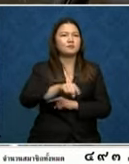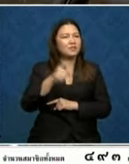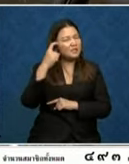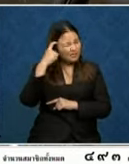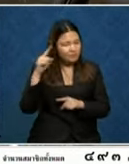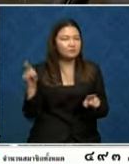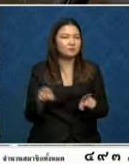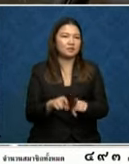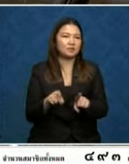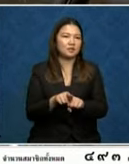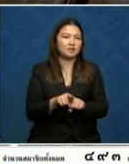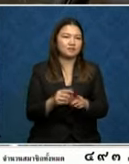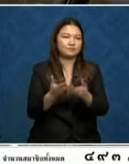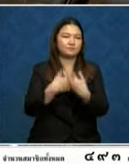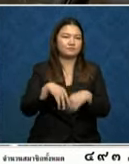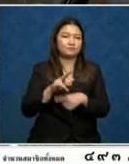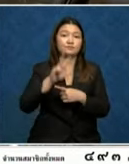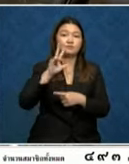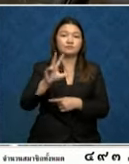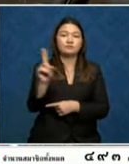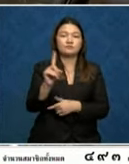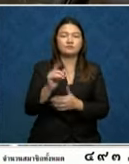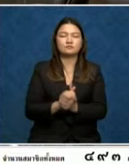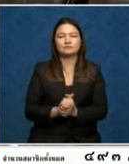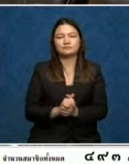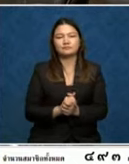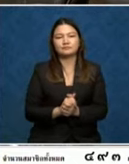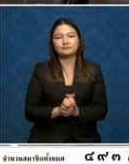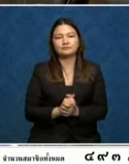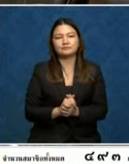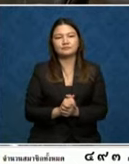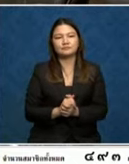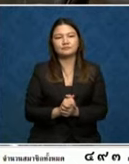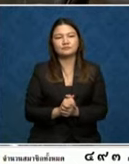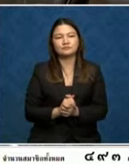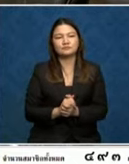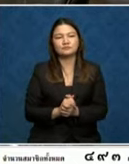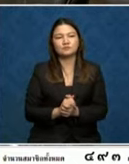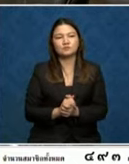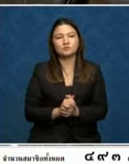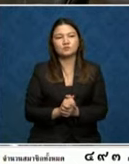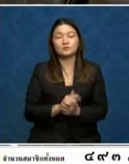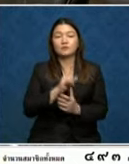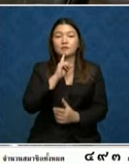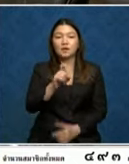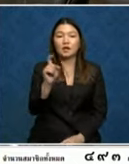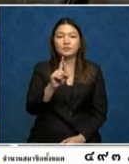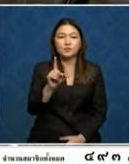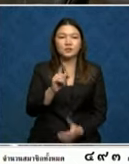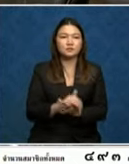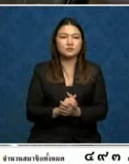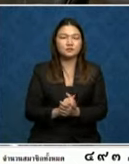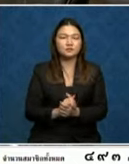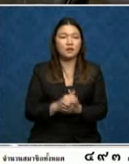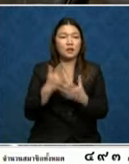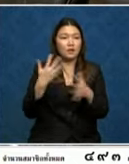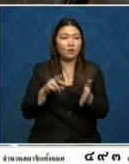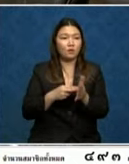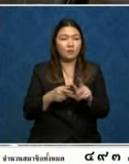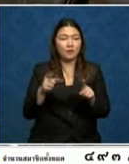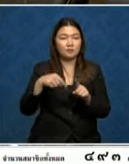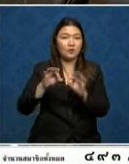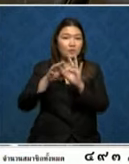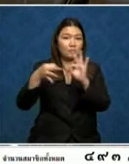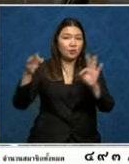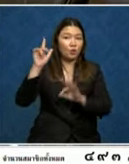ที่สองครับปการทสามนะประทานครัระการที่สามคือว่าท้ายทสุดคำถามอยู่ที่ว่า ตกรงหรกการ